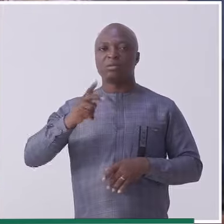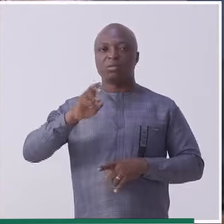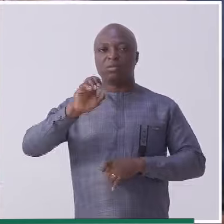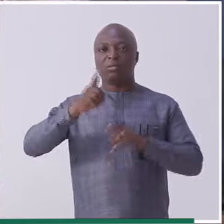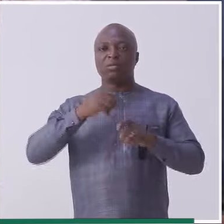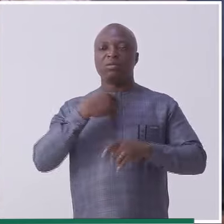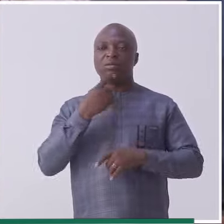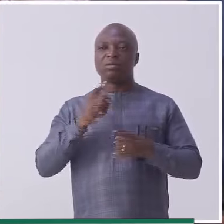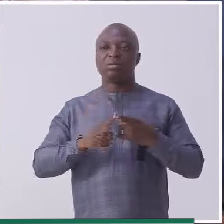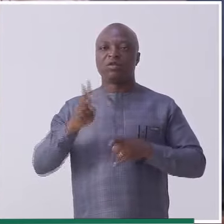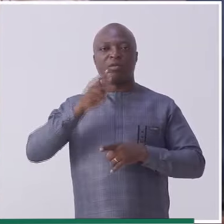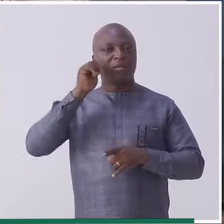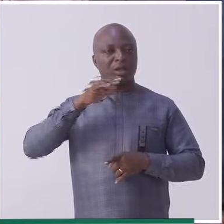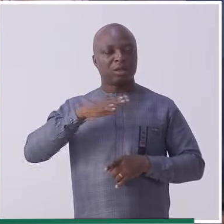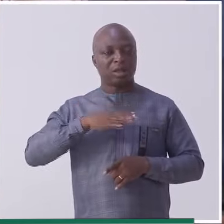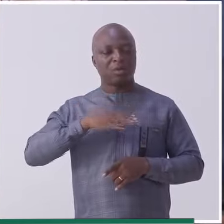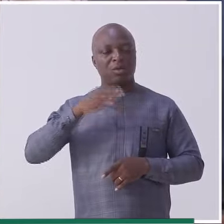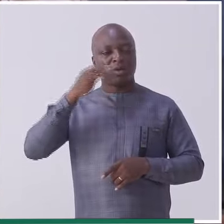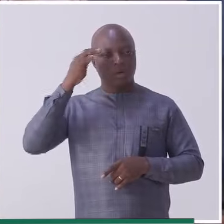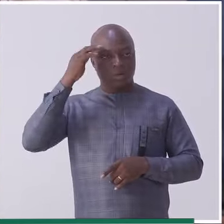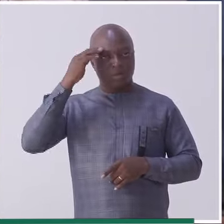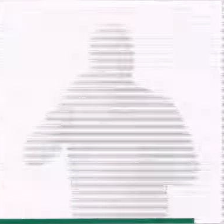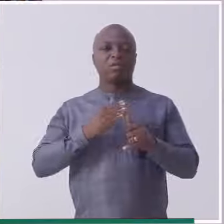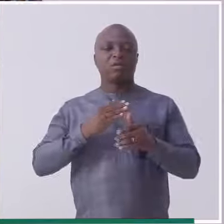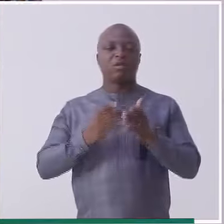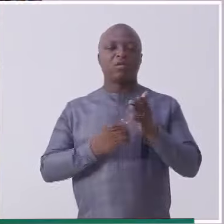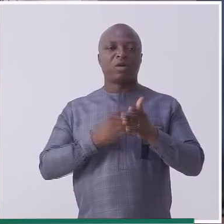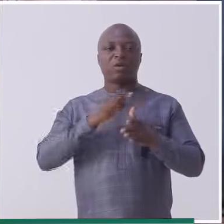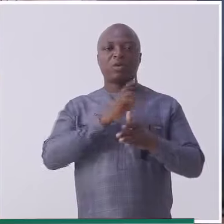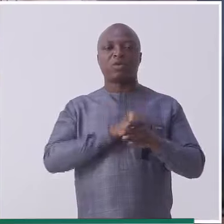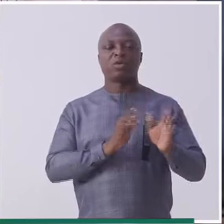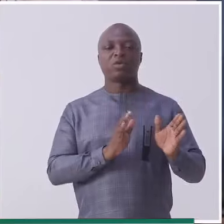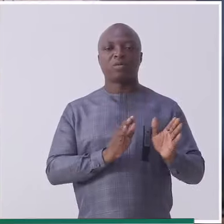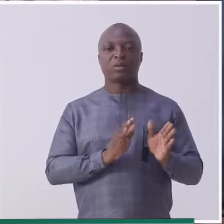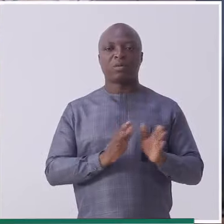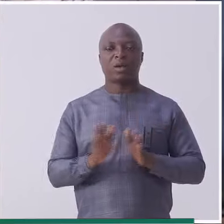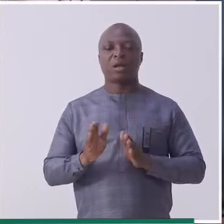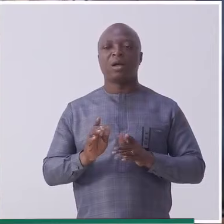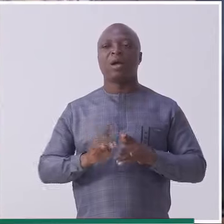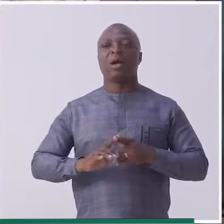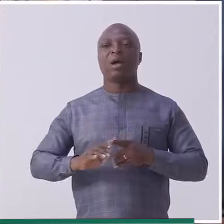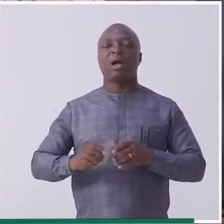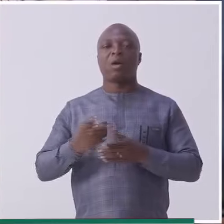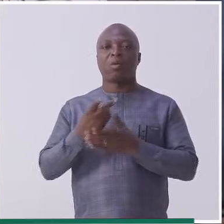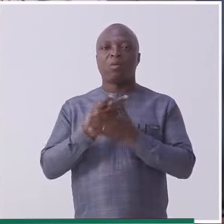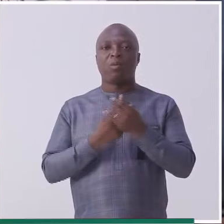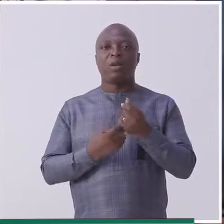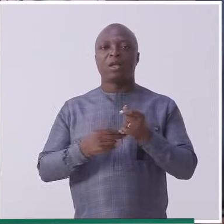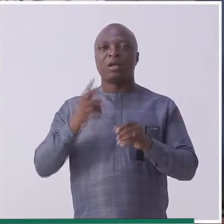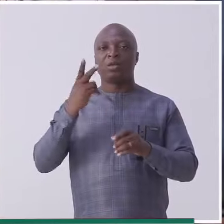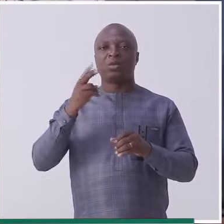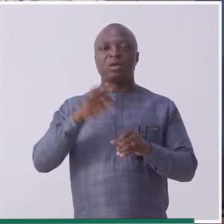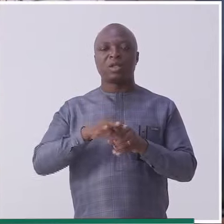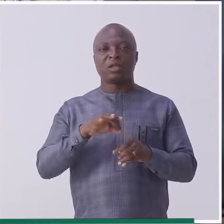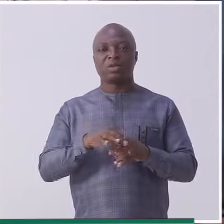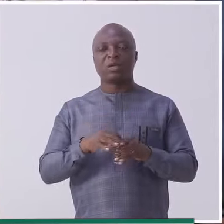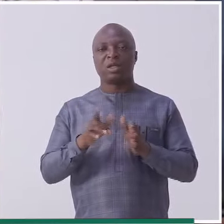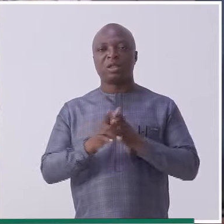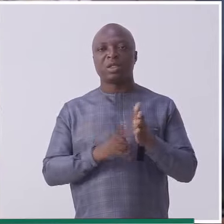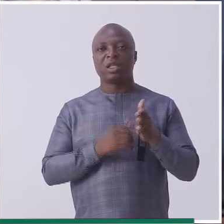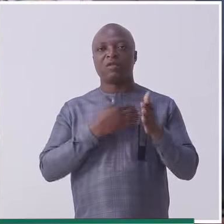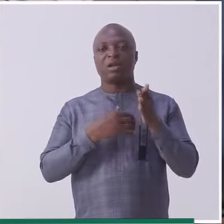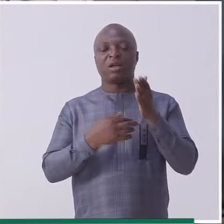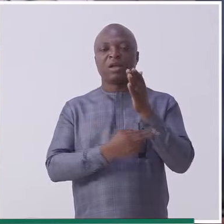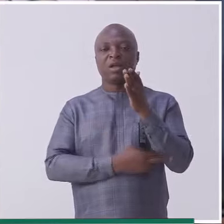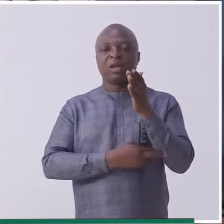je l'adresse à vous, Madame le ministre. Le Togo s'apprête à coupler deux élections, les